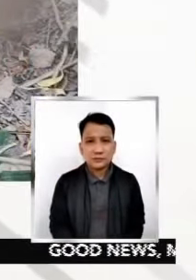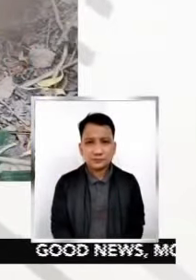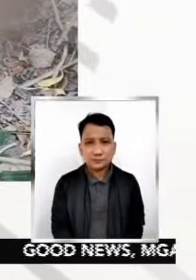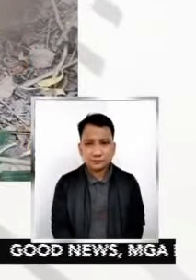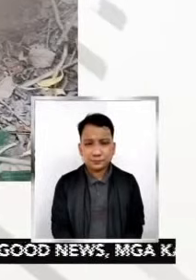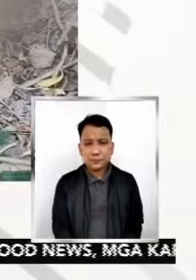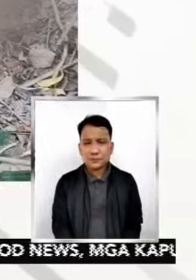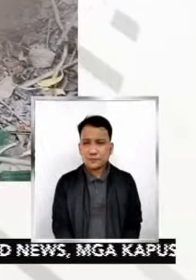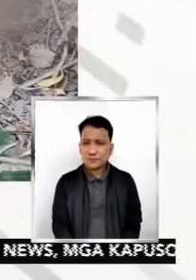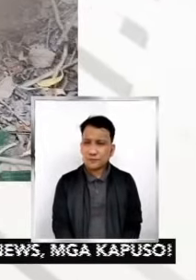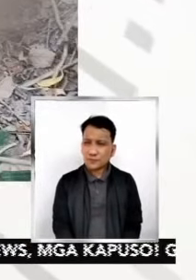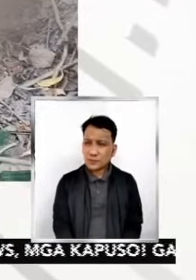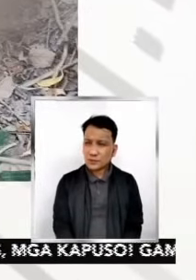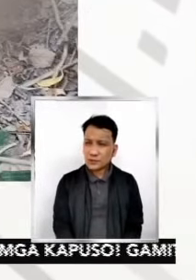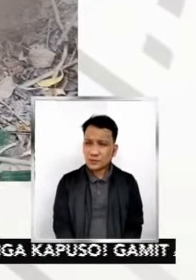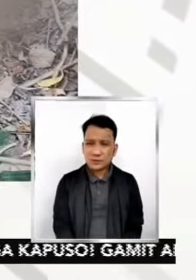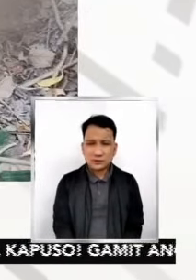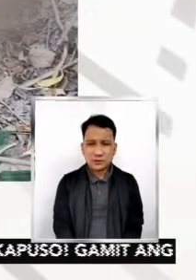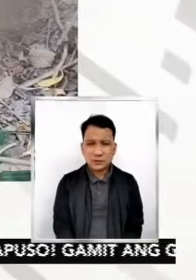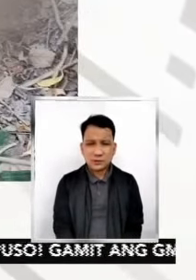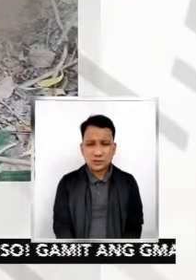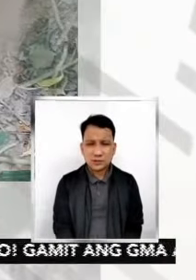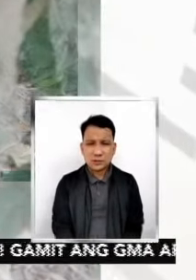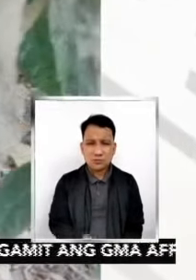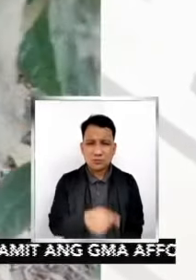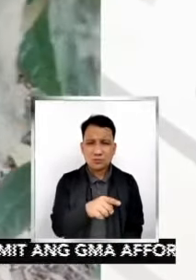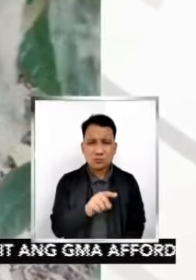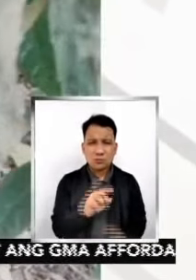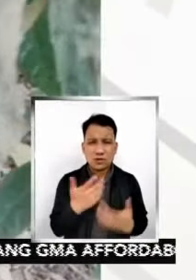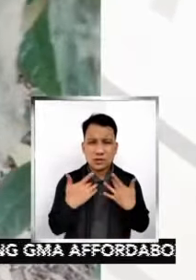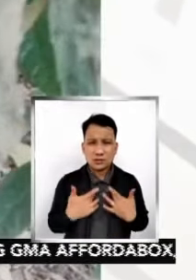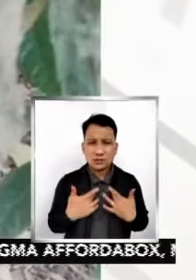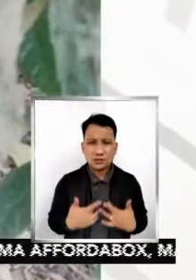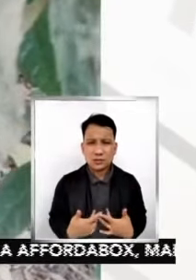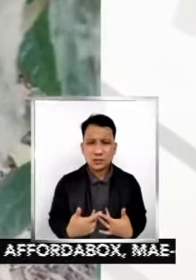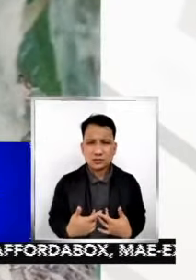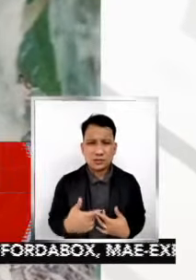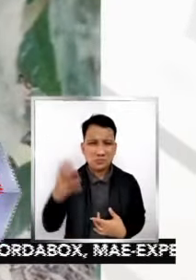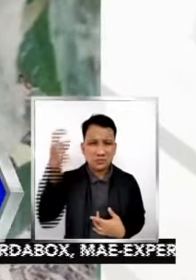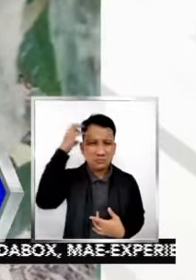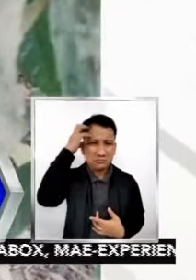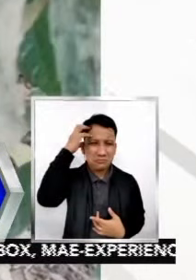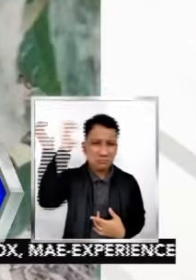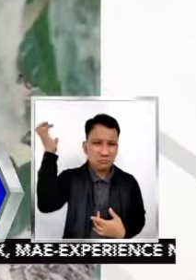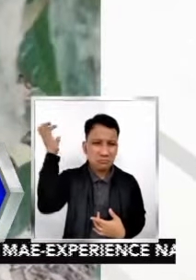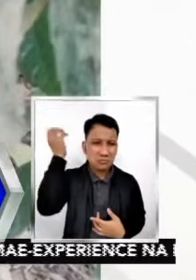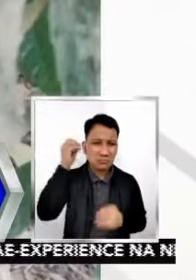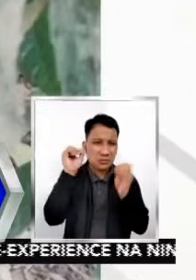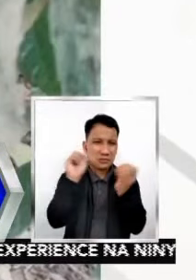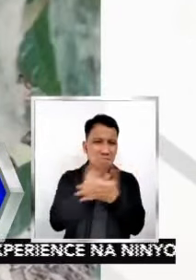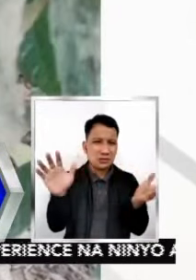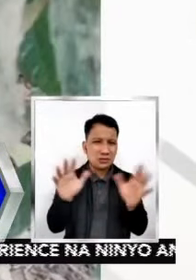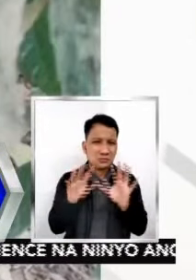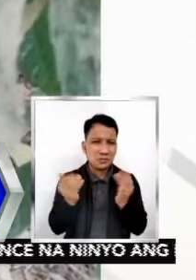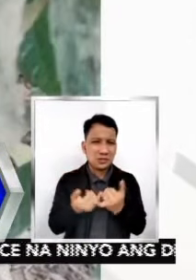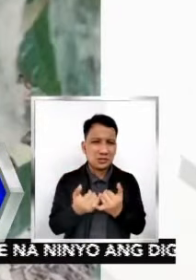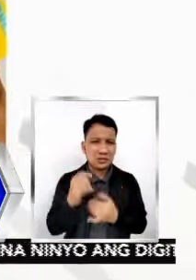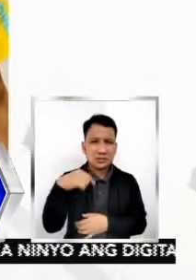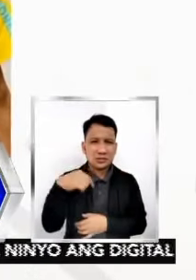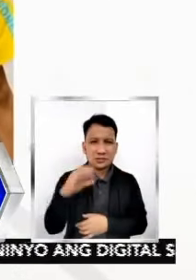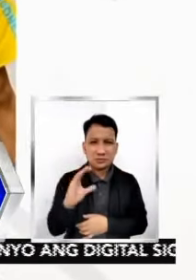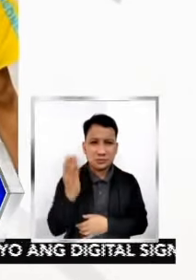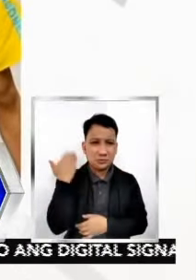Walang saplot at basag ang ulo ng matagpuan sa madamong bahagi sa Barangay Bagong Silang, Quezon City noong Huwebes.